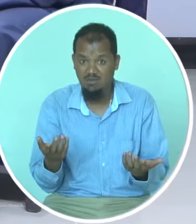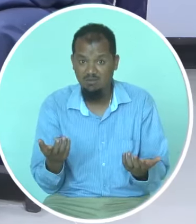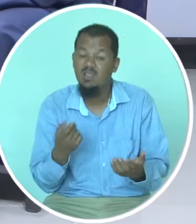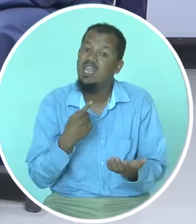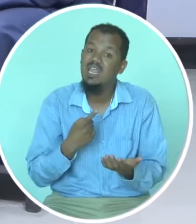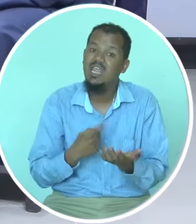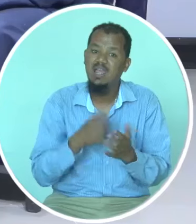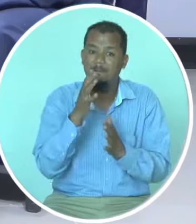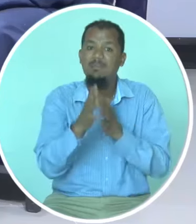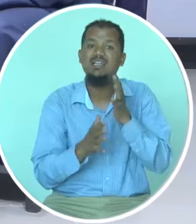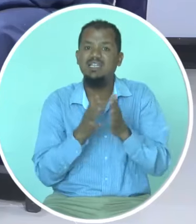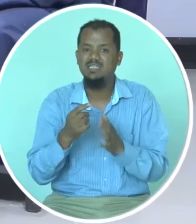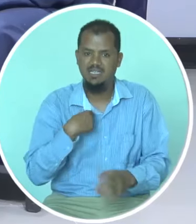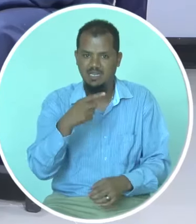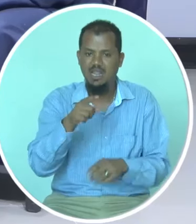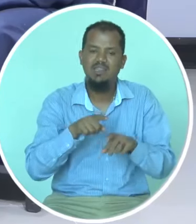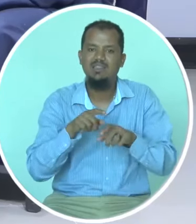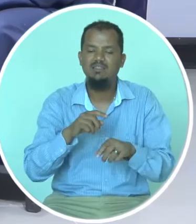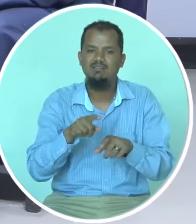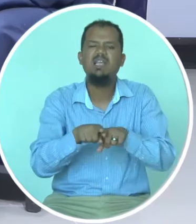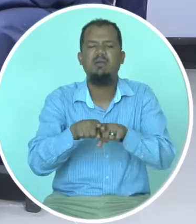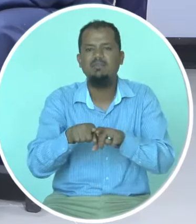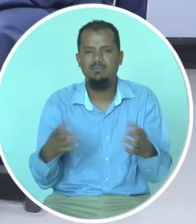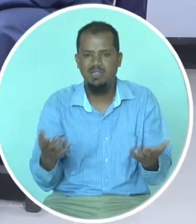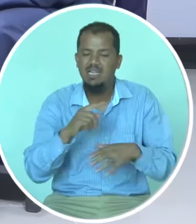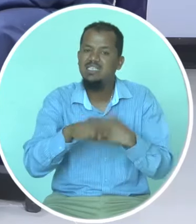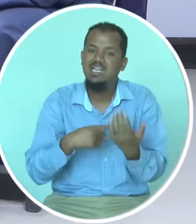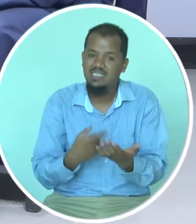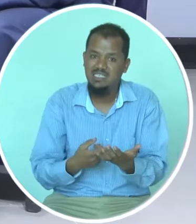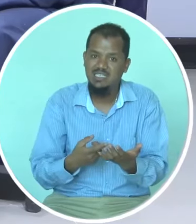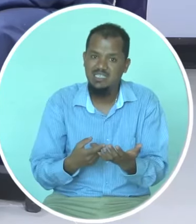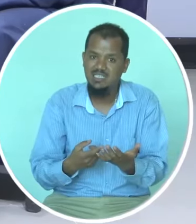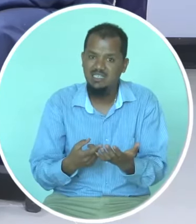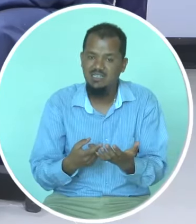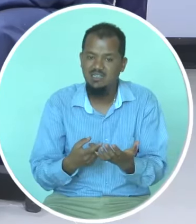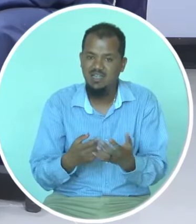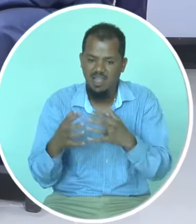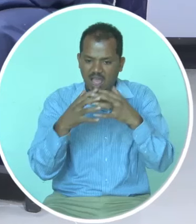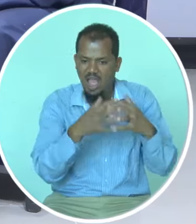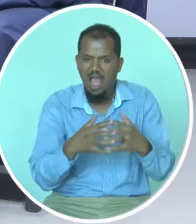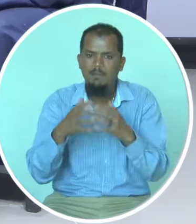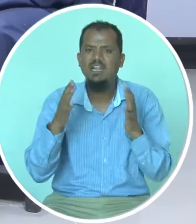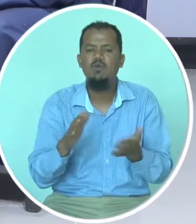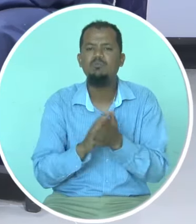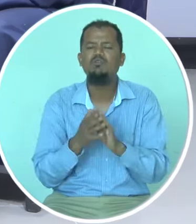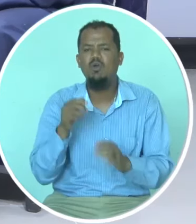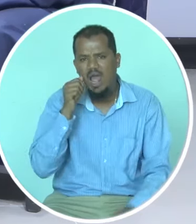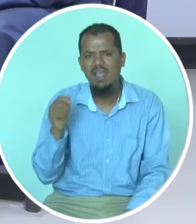ነው ይሄ በምልክት እኔ እናንተ ተግባብተንበታል ስለዚህ የአሜሪካዊ ብትሆን